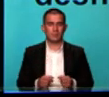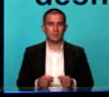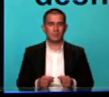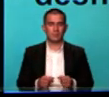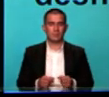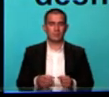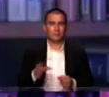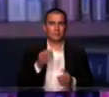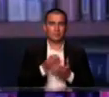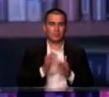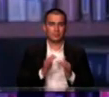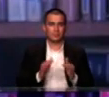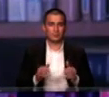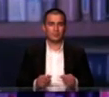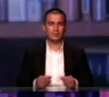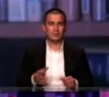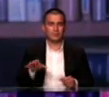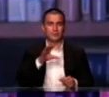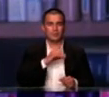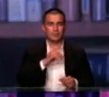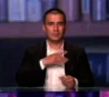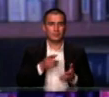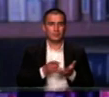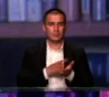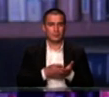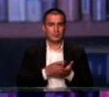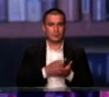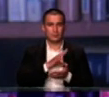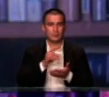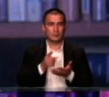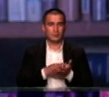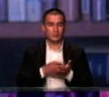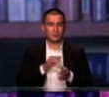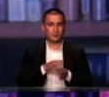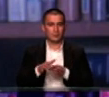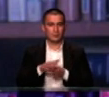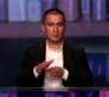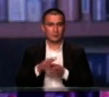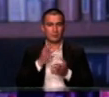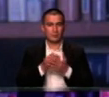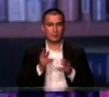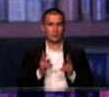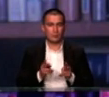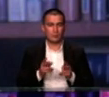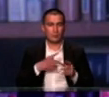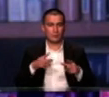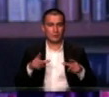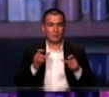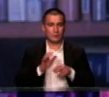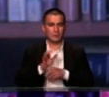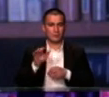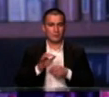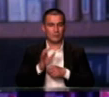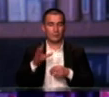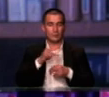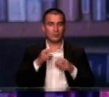Aziz o'quvchilar, uyga vazifalaringizni daftaringizda bajarib, o'z o'qituvchingizga yuborib,